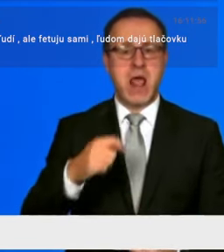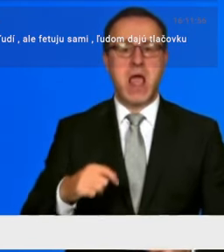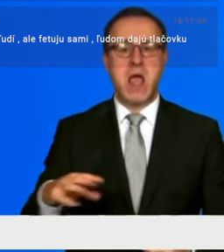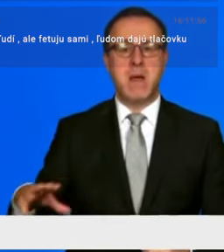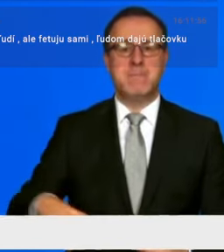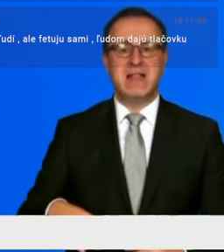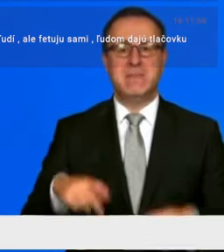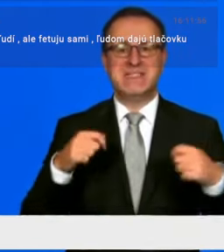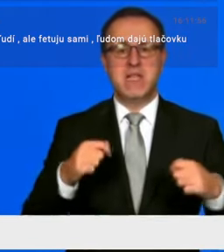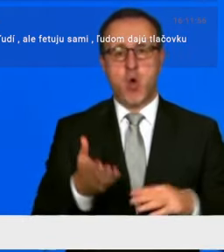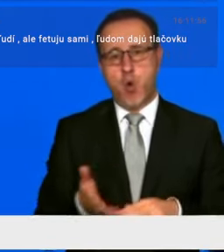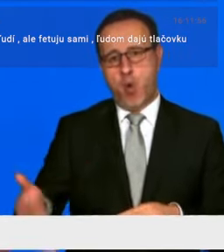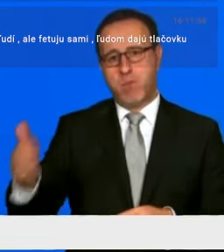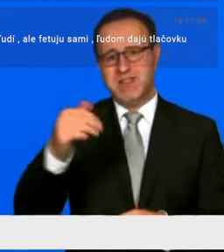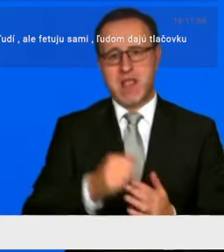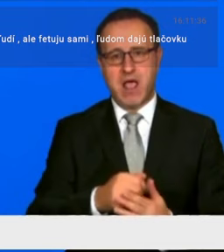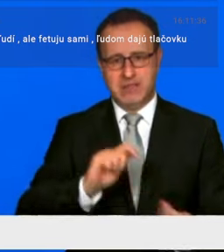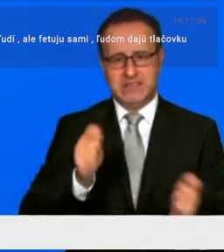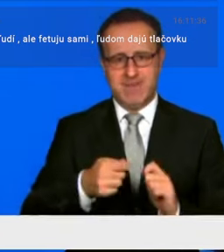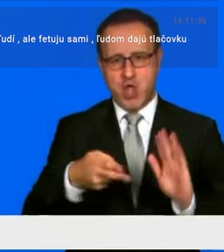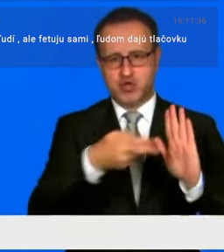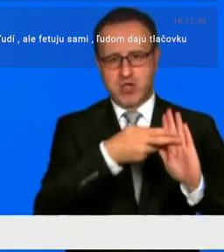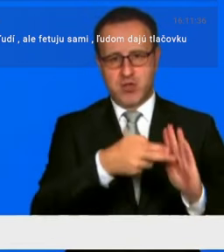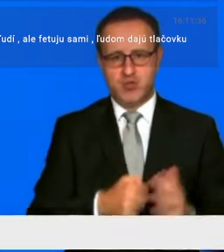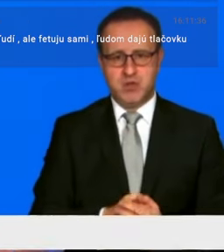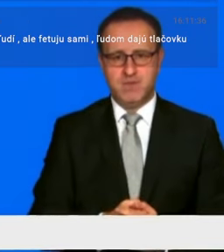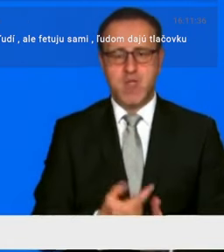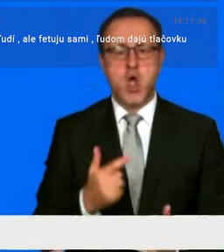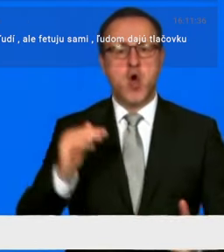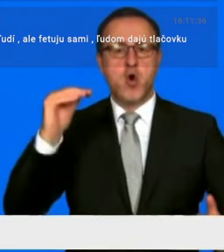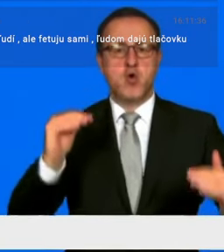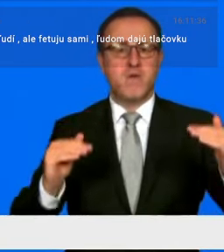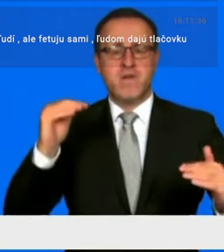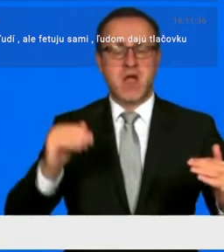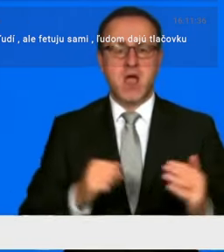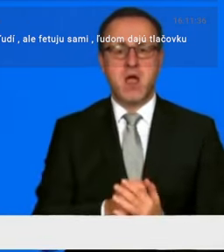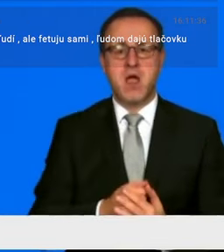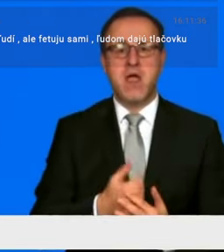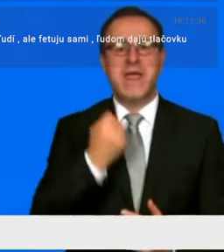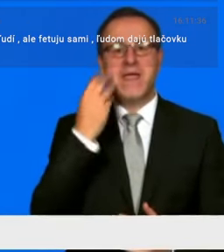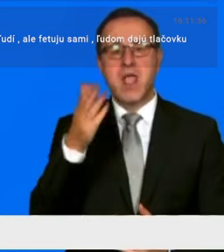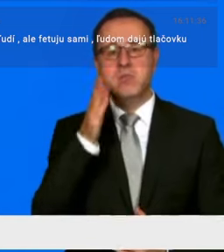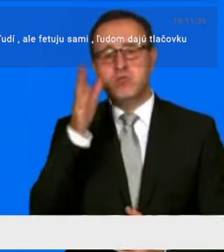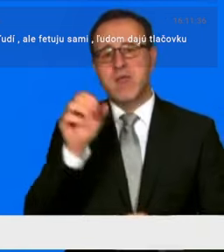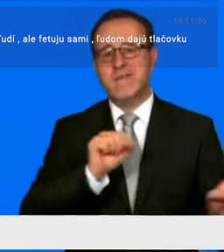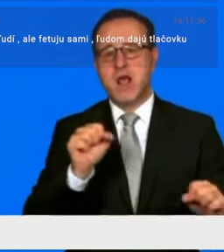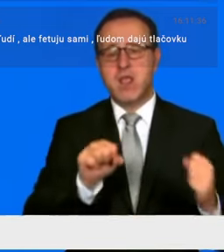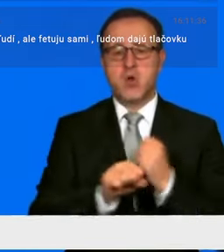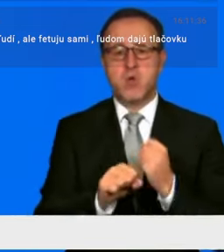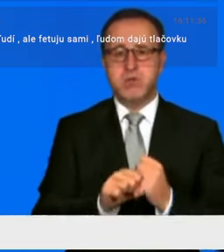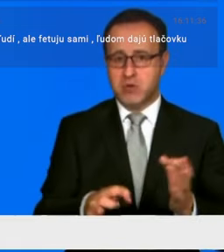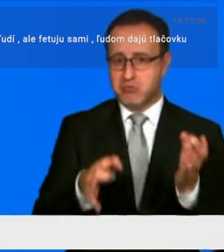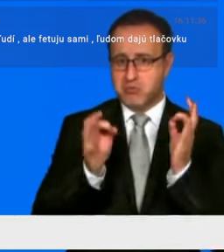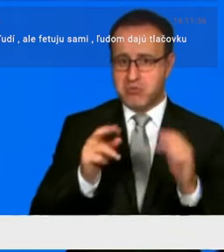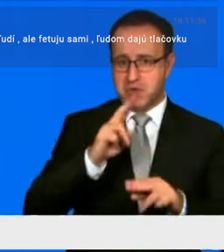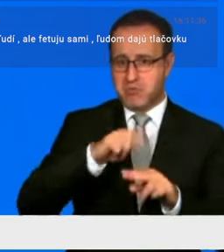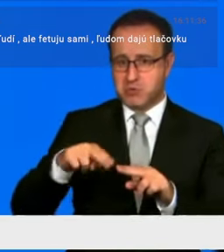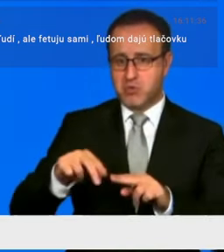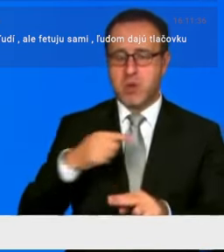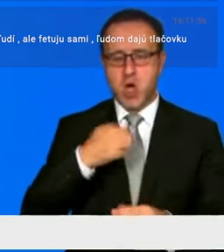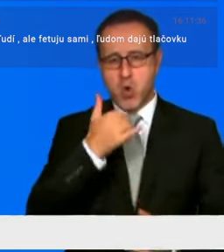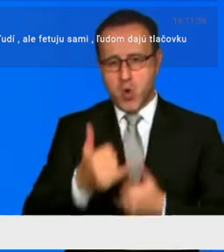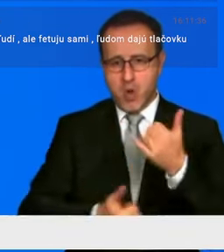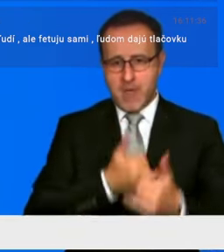oben Takže rovnováha je to že Akonáhle bude vláda robiť dobré kroky a ja vám tu opakujem